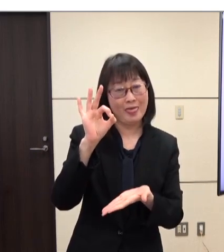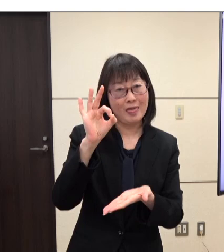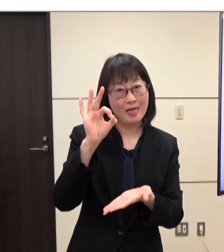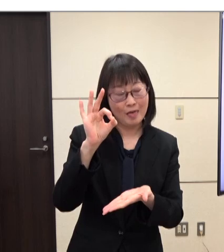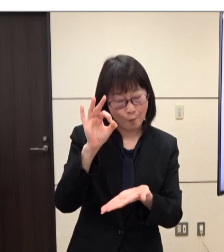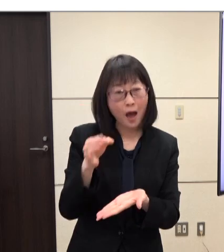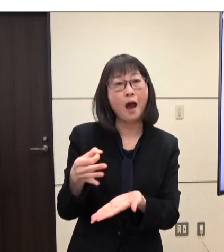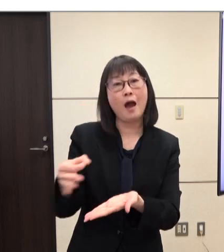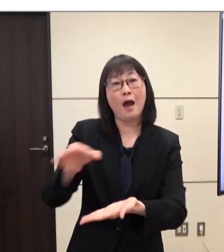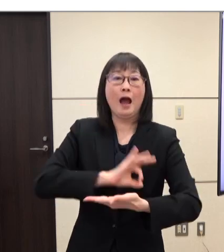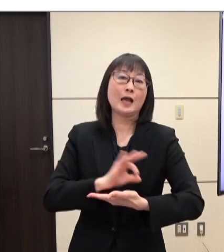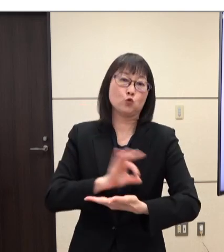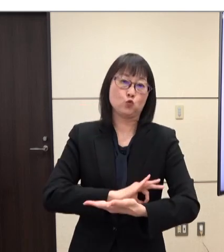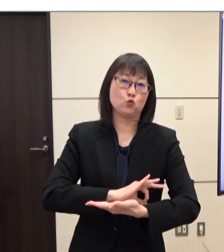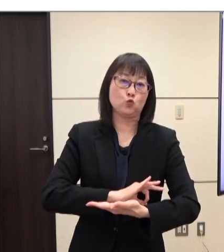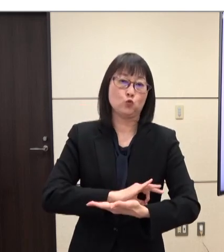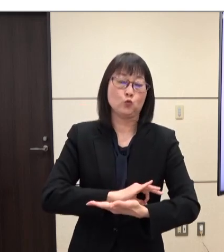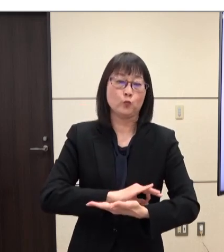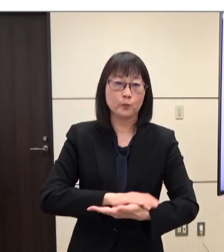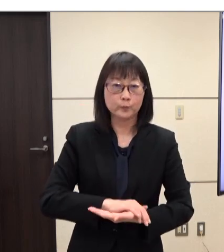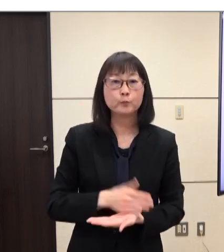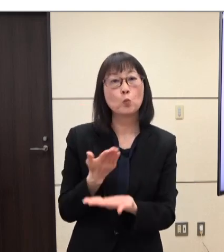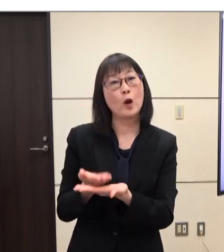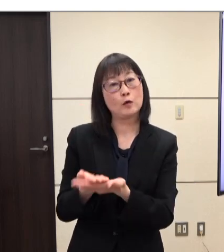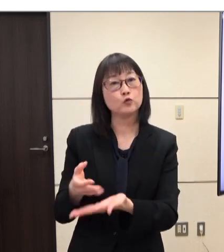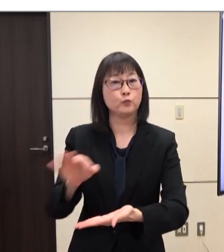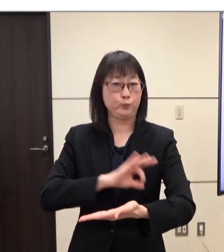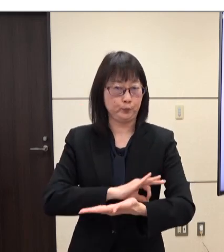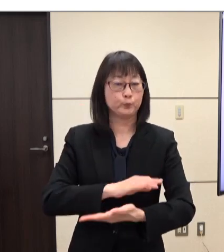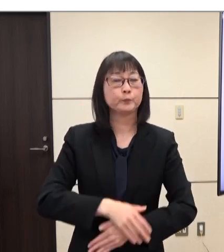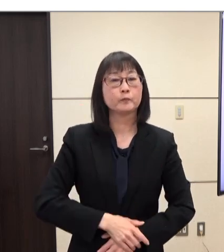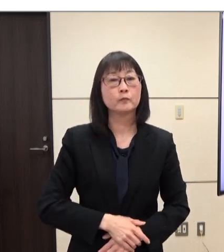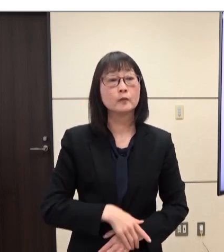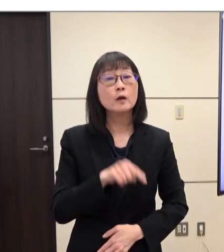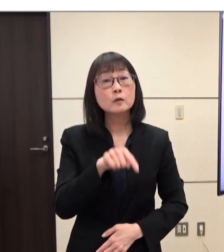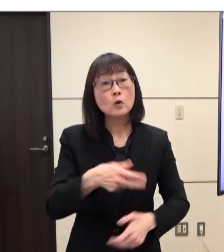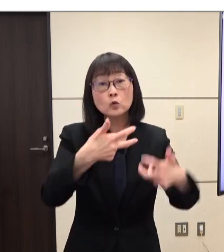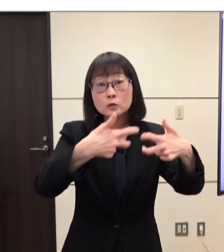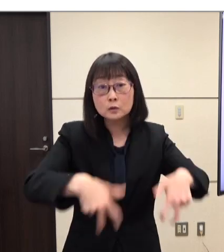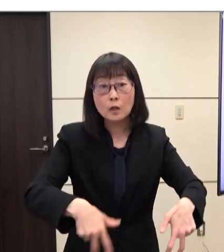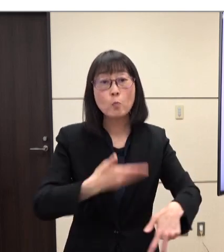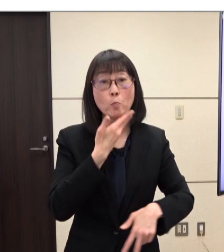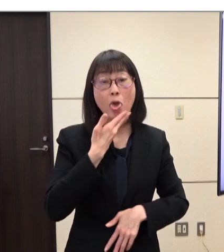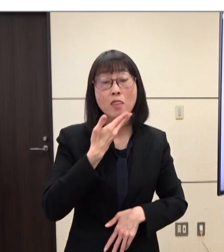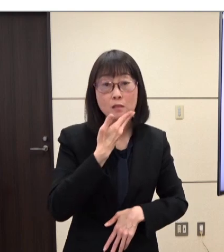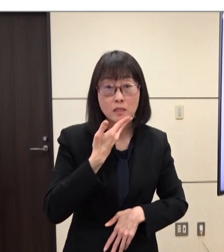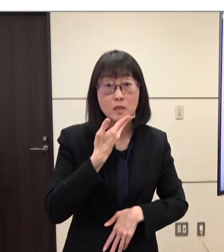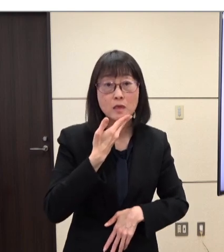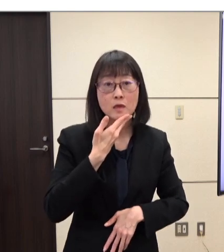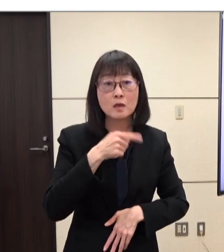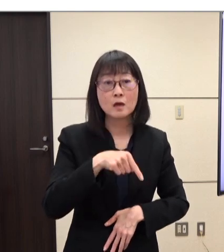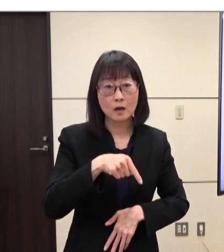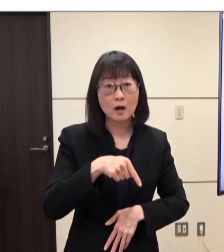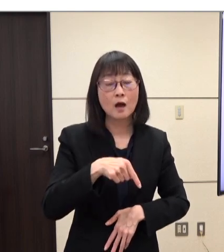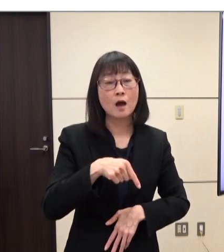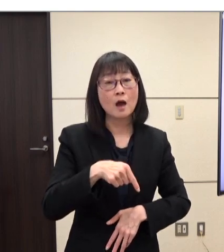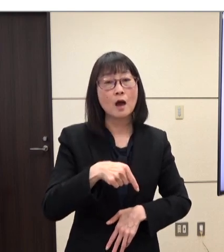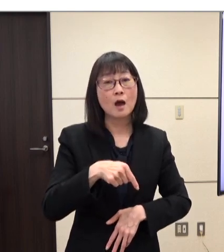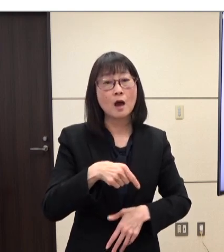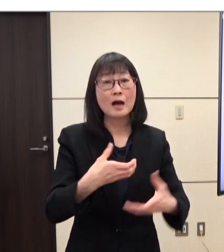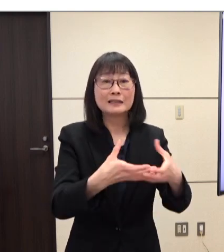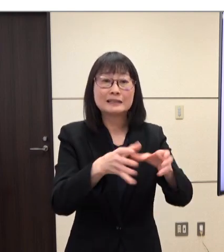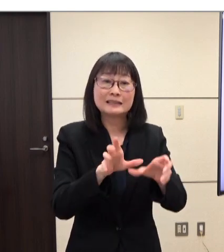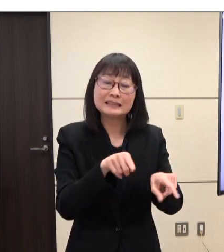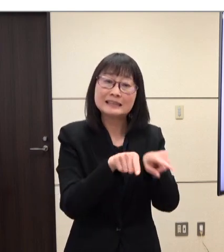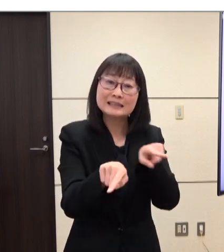何よりもですね、せっかくこういう便利なものを作ったので、ぜひ自治体全体の DX に貢